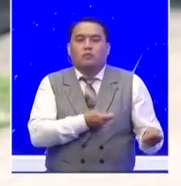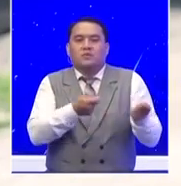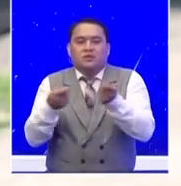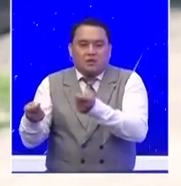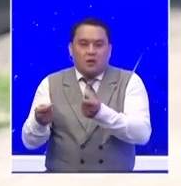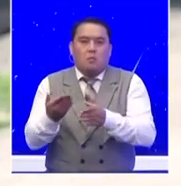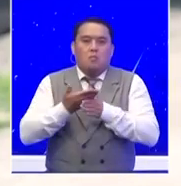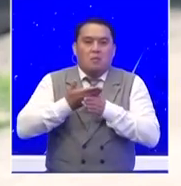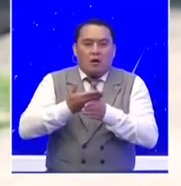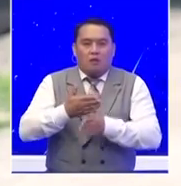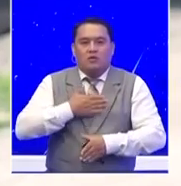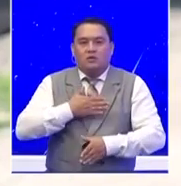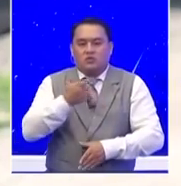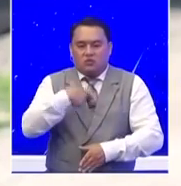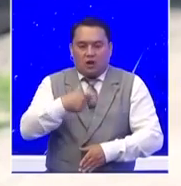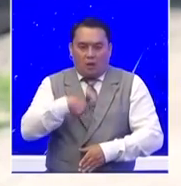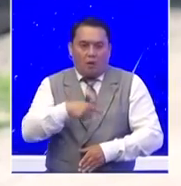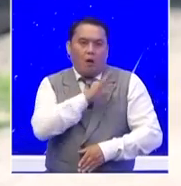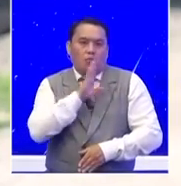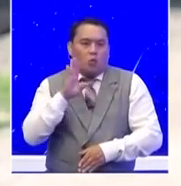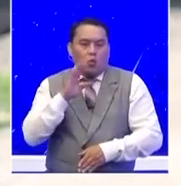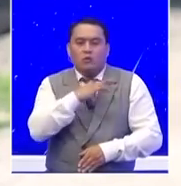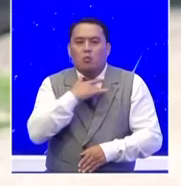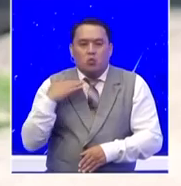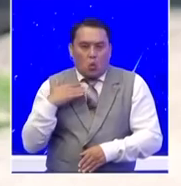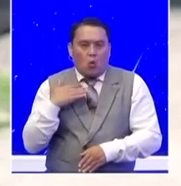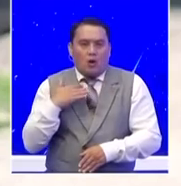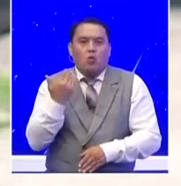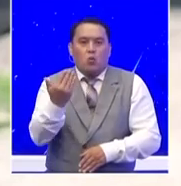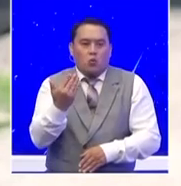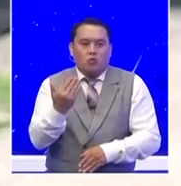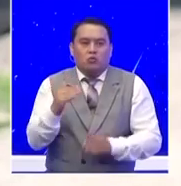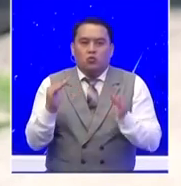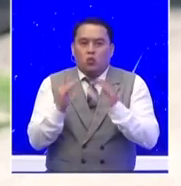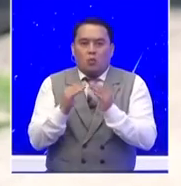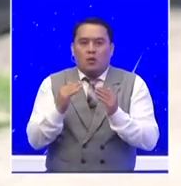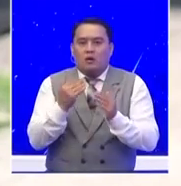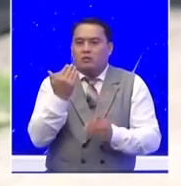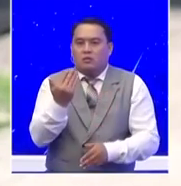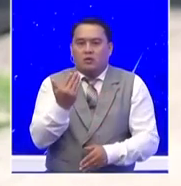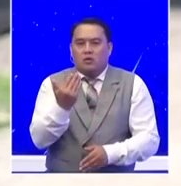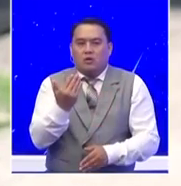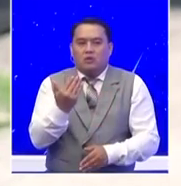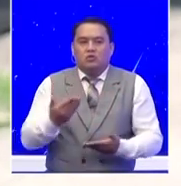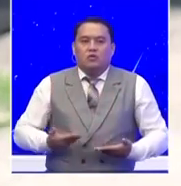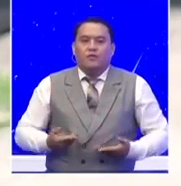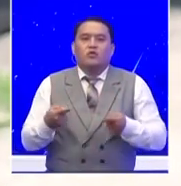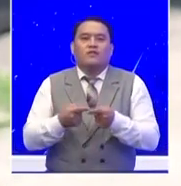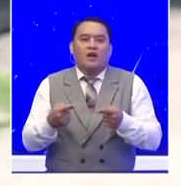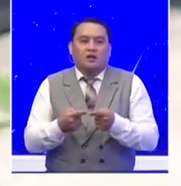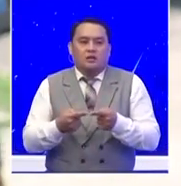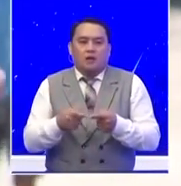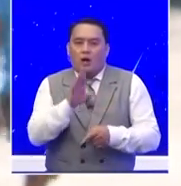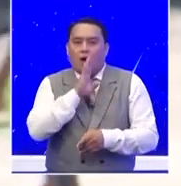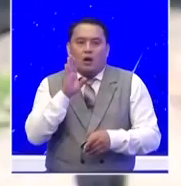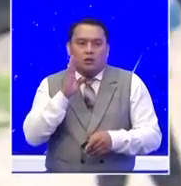помогает. Хотя у нее и сама многодетная мама она, хотя тоже у нее ни дома, ни это самое, она живет на съемной квартире. Такая же